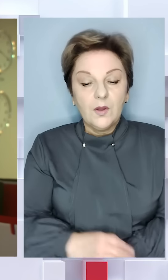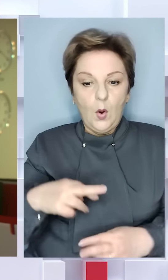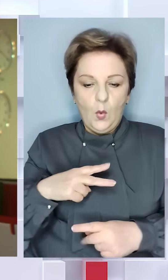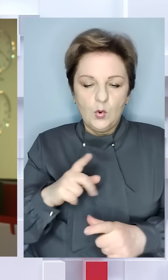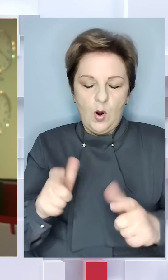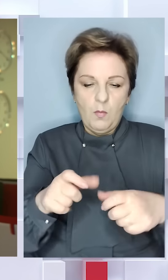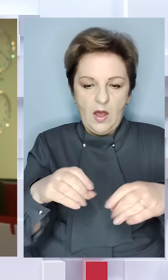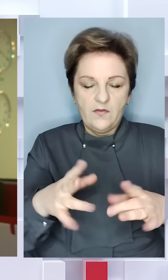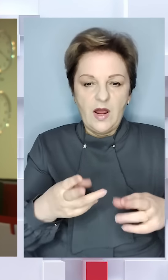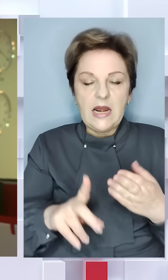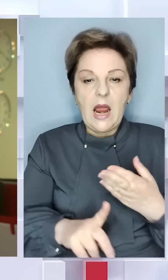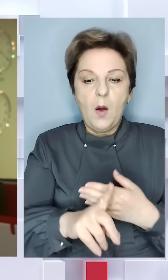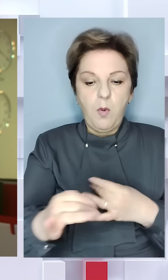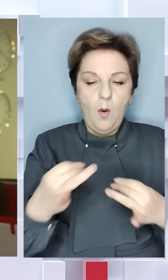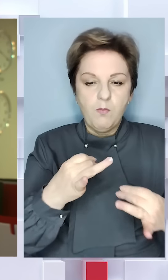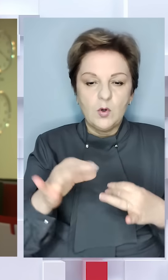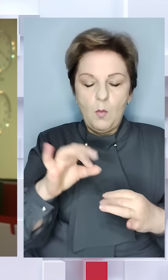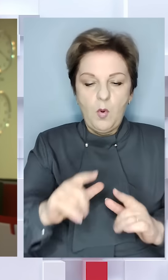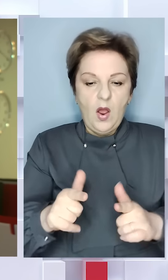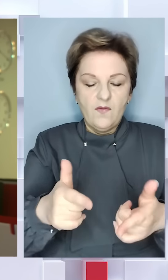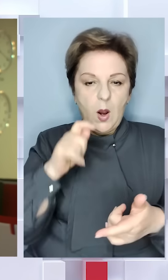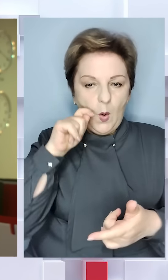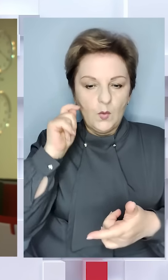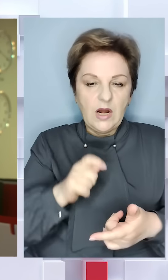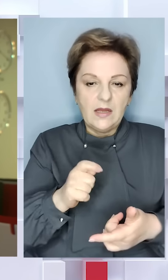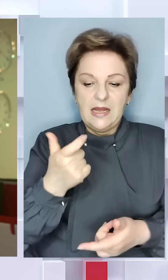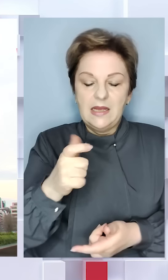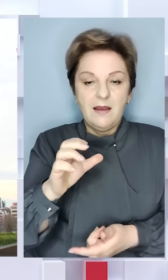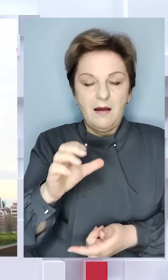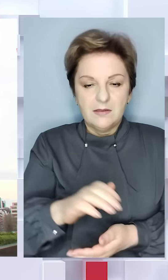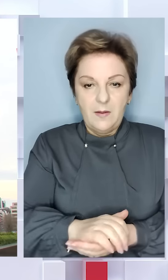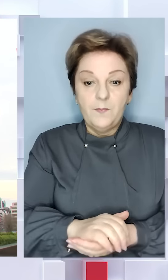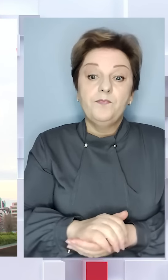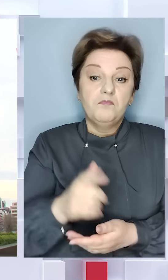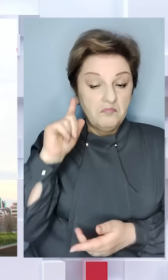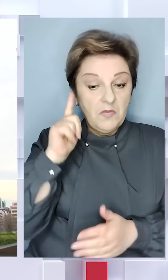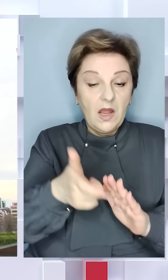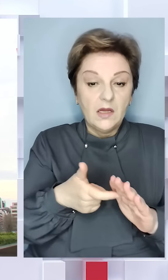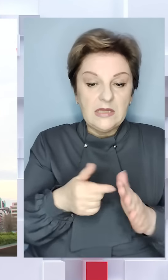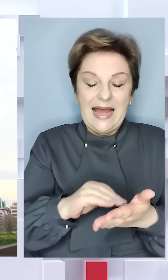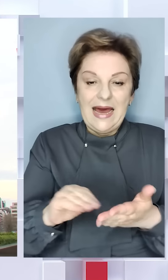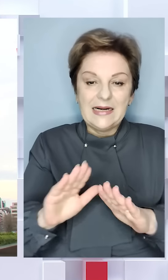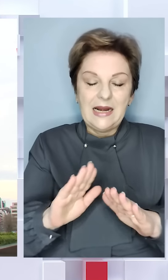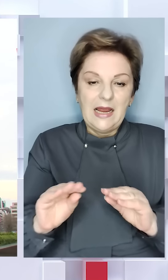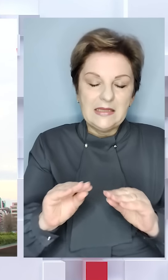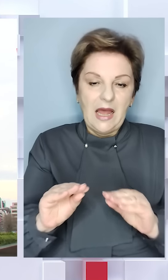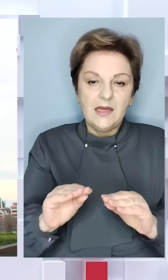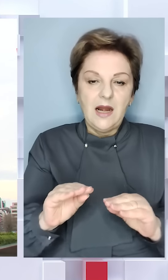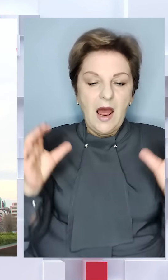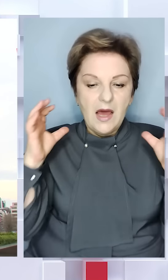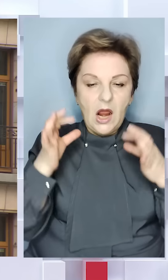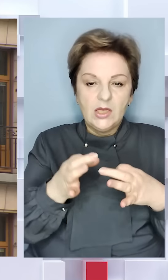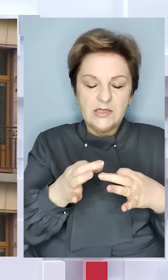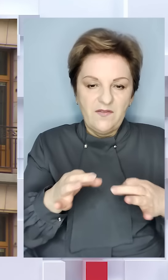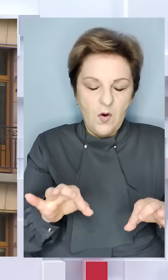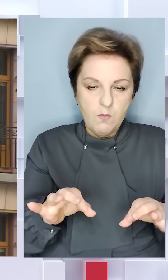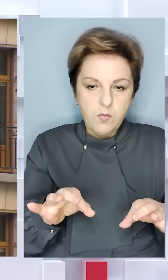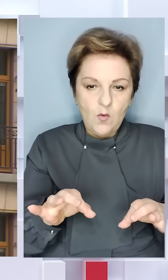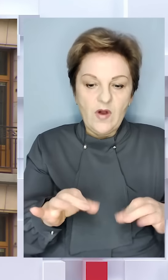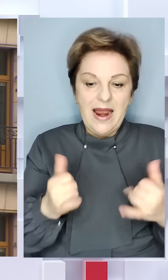Угорщина блокує рішення для початку переговорів про вступ України до ЄС. Про це довідався редактор Радіо Свобода Рікард